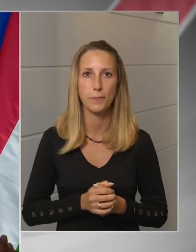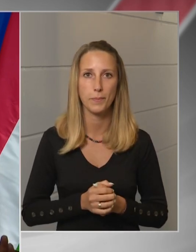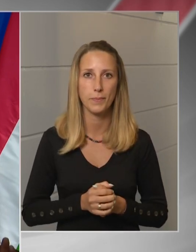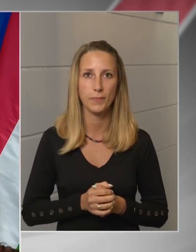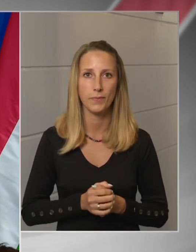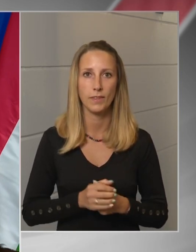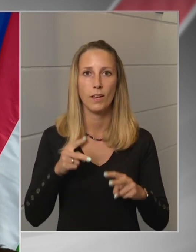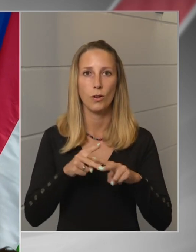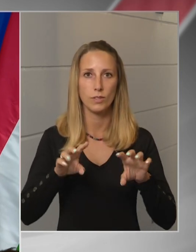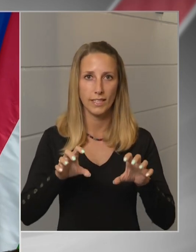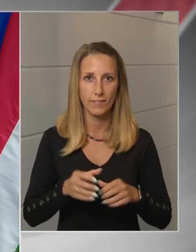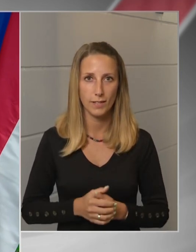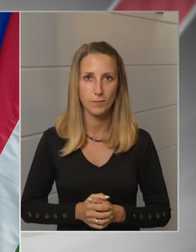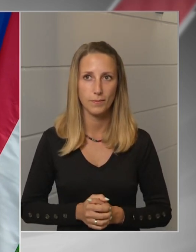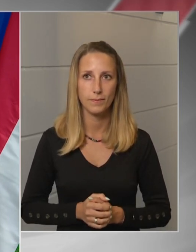Kösz.tv